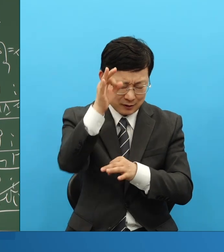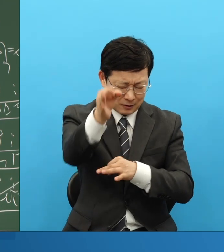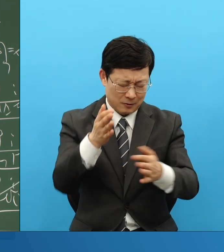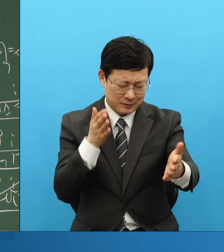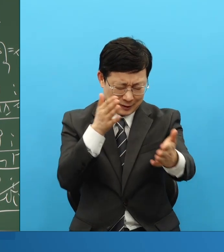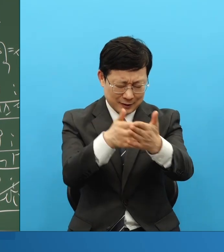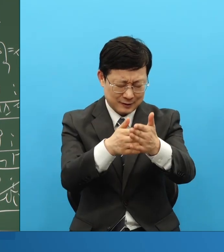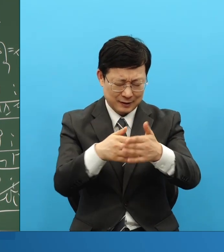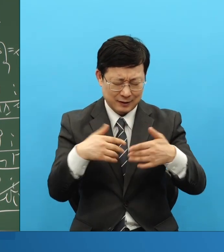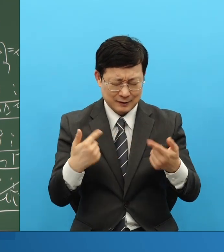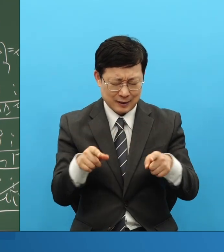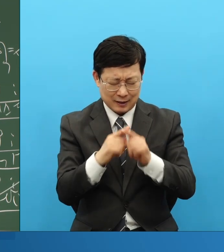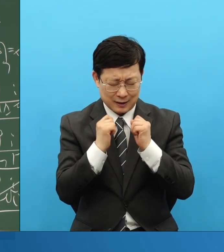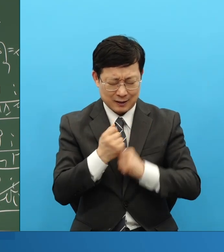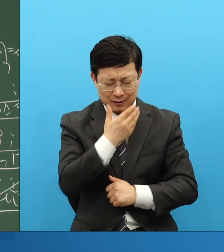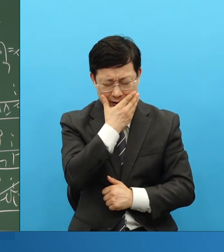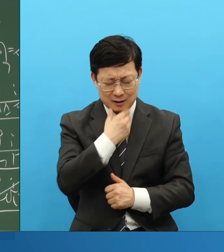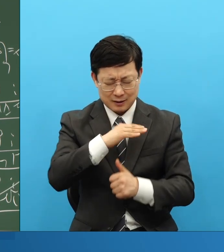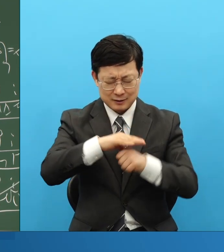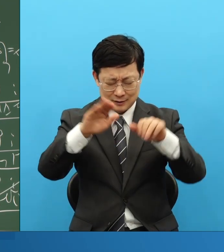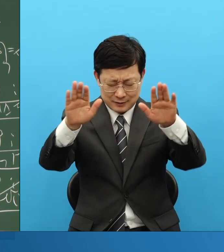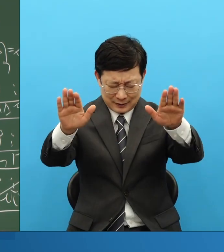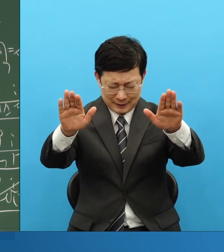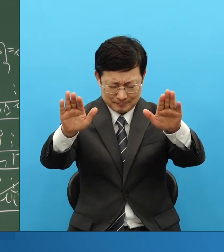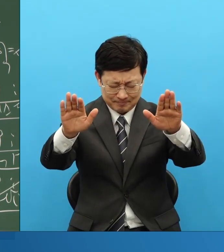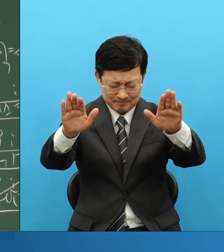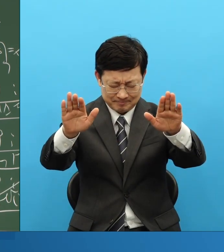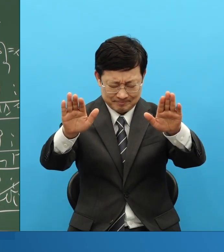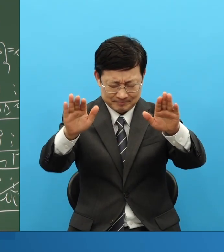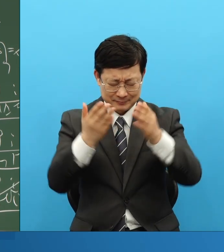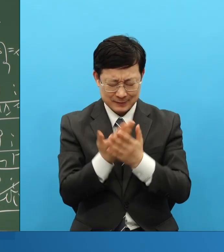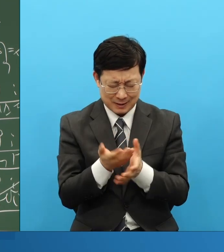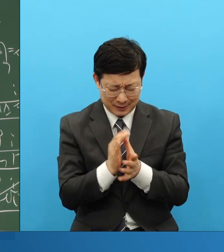영원까지 be both now 항상 함께 계실지어다. and always forever. 아멘. Amen.